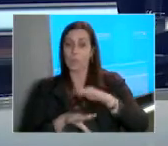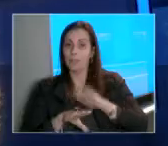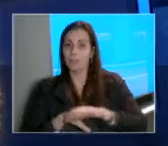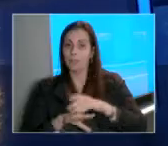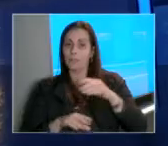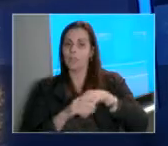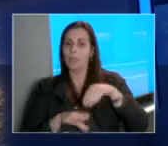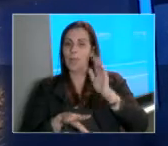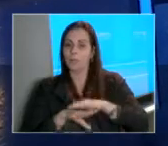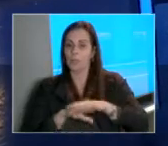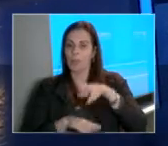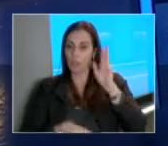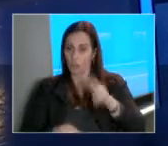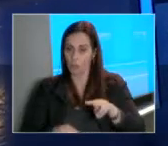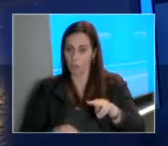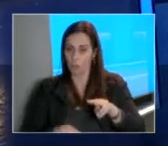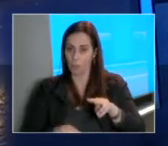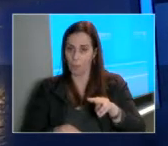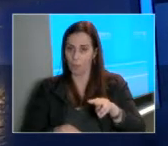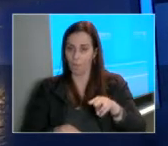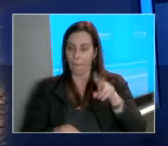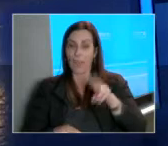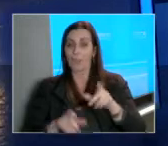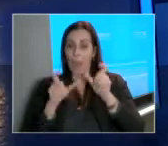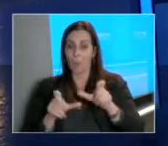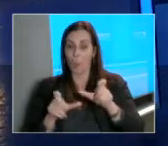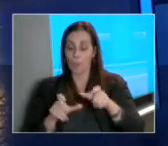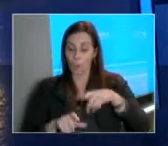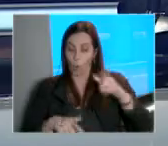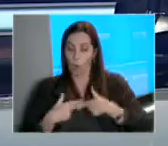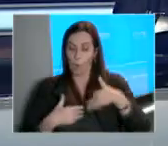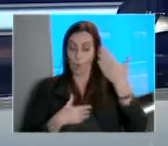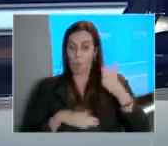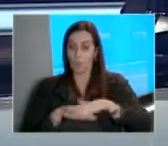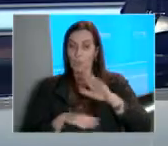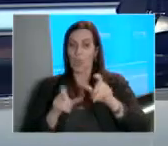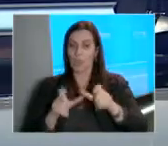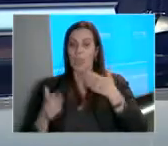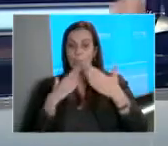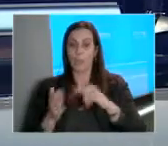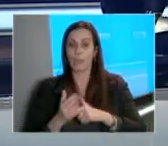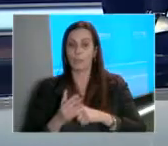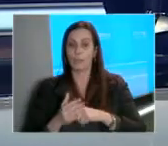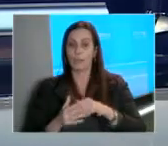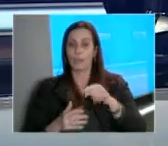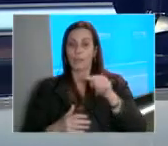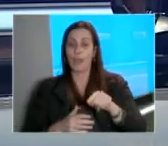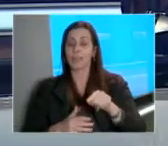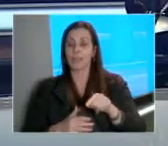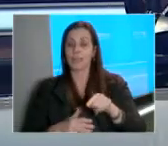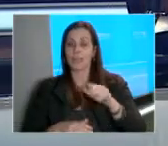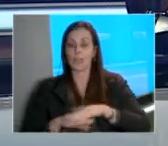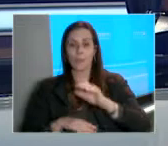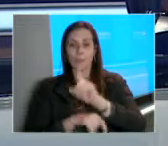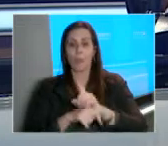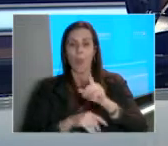ממשלה. התפקיד, במסגרת התפקיד יש את, את החסינות המהותית. במסגרת מחוץ לתפקיד יש את החסינות הדיונית. אבל בסדר, את הולכת עוד